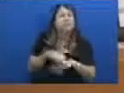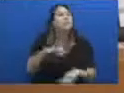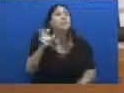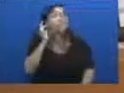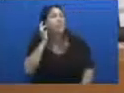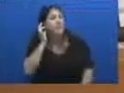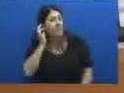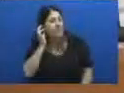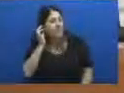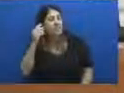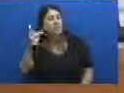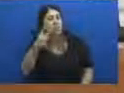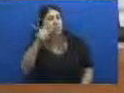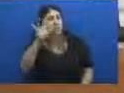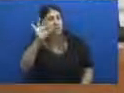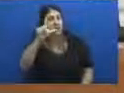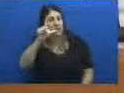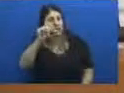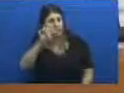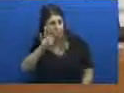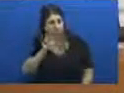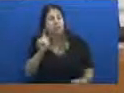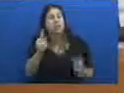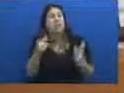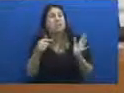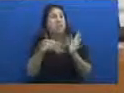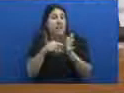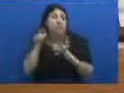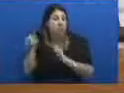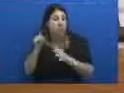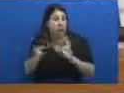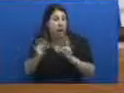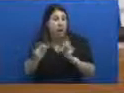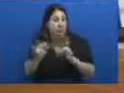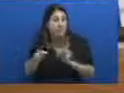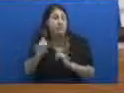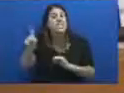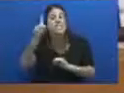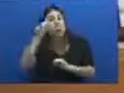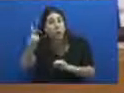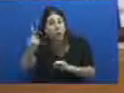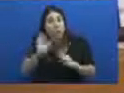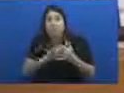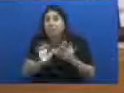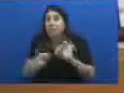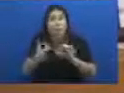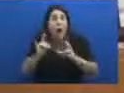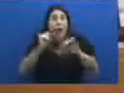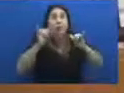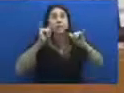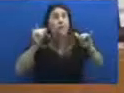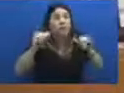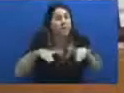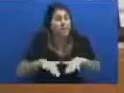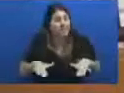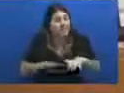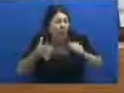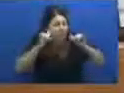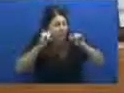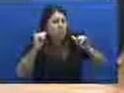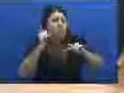גברת גוטליב, היות והיא גם עורכת דין, אז היא יודעת שבבית המשפט לא מתפרצים מהספסלים ולא קוראים